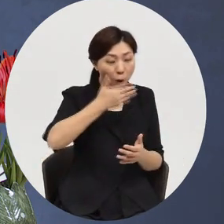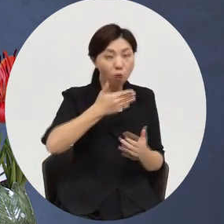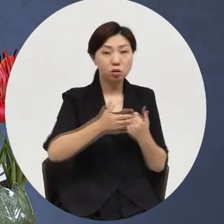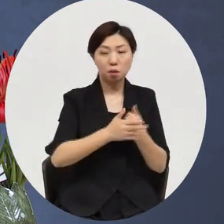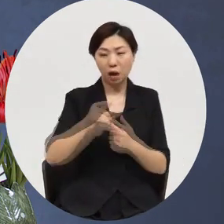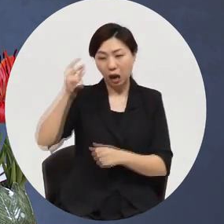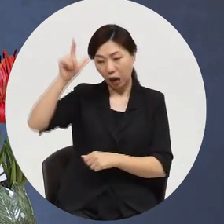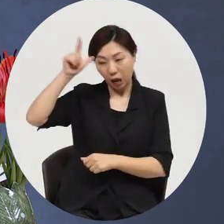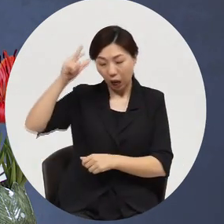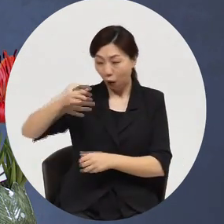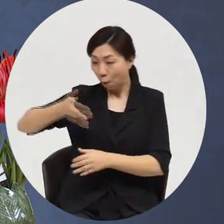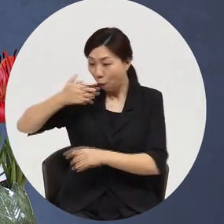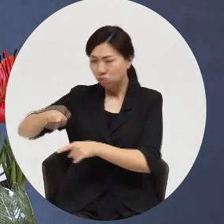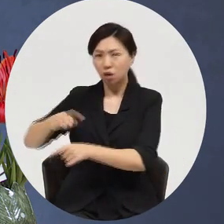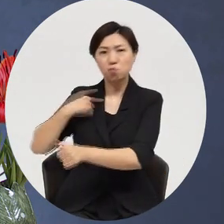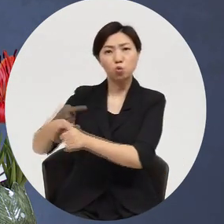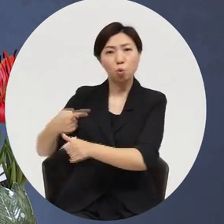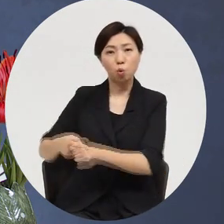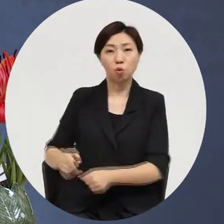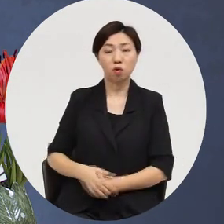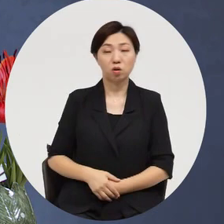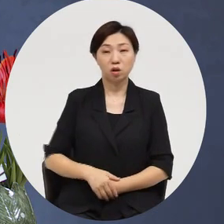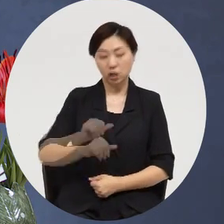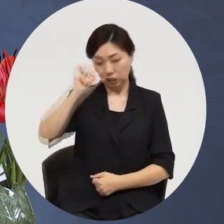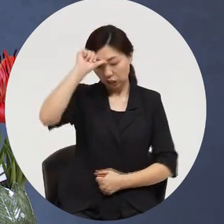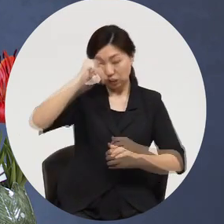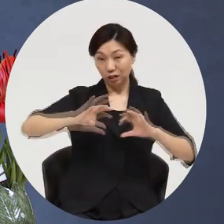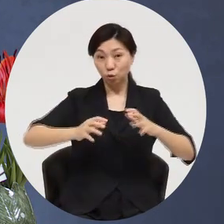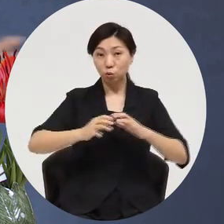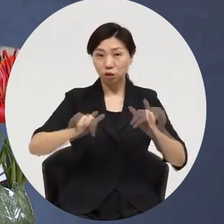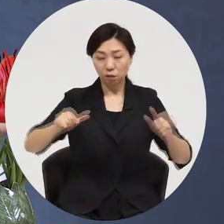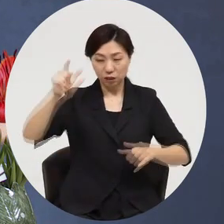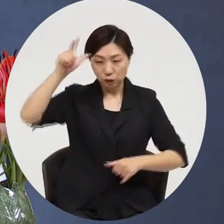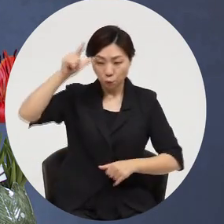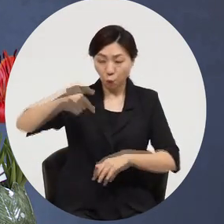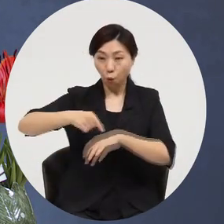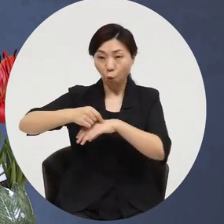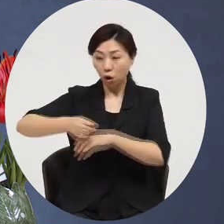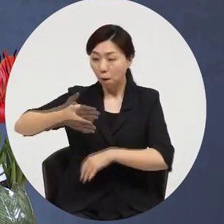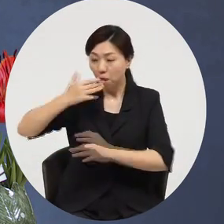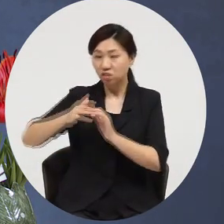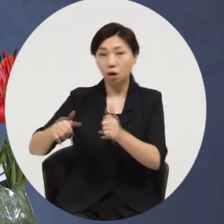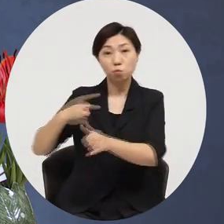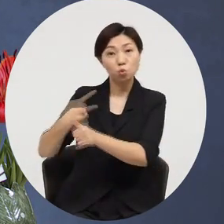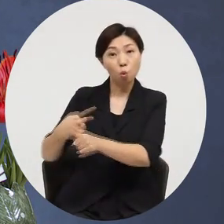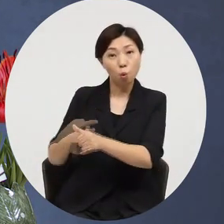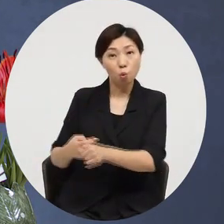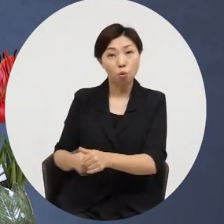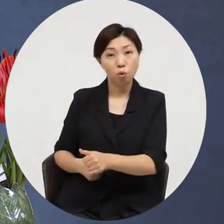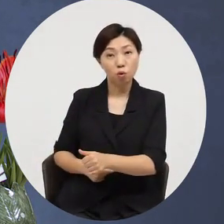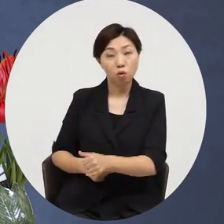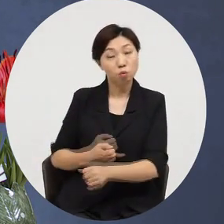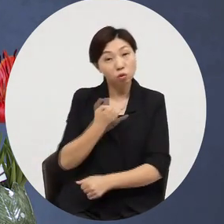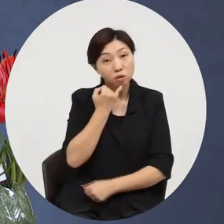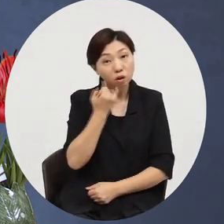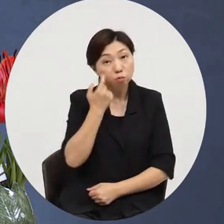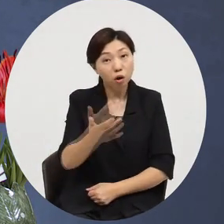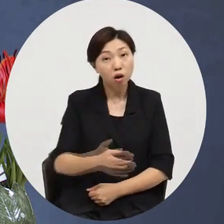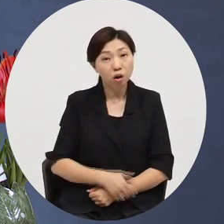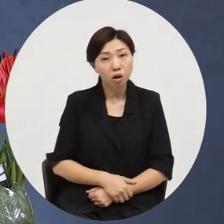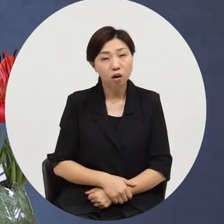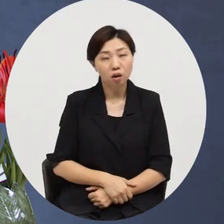욕하고, 인도 사람이 자기는 소고기 안 먹는다고 소고기 먹는 사람 욕하면 어떻겠어?